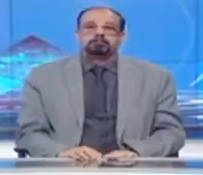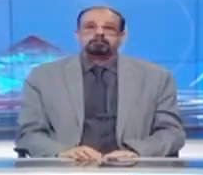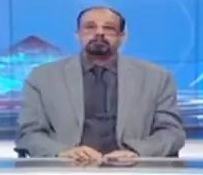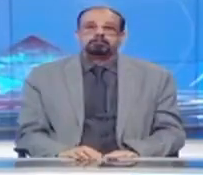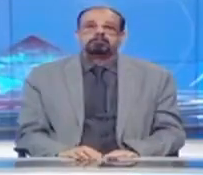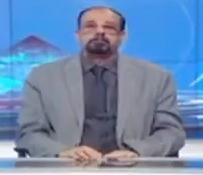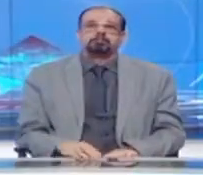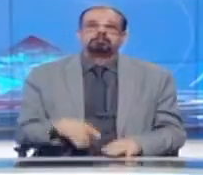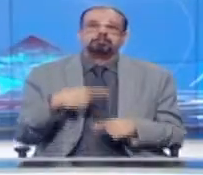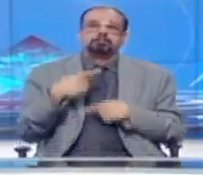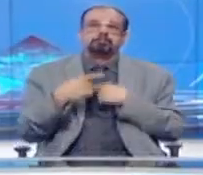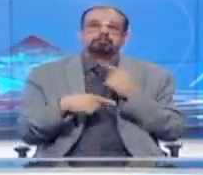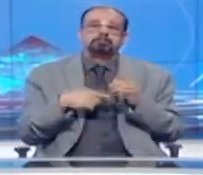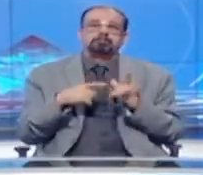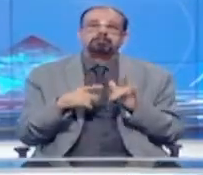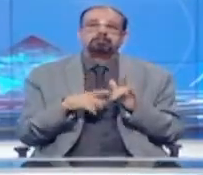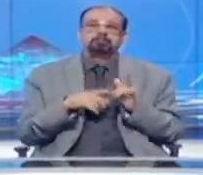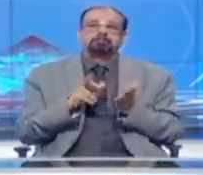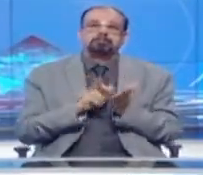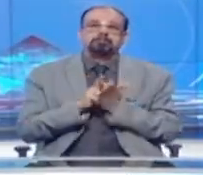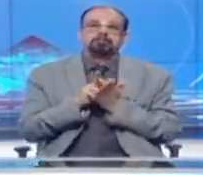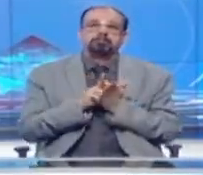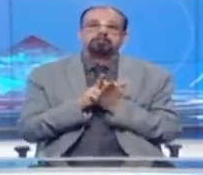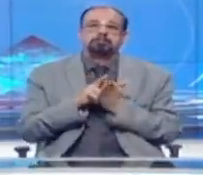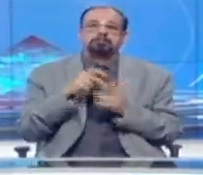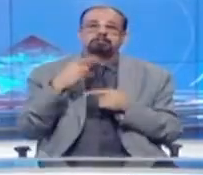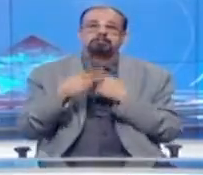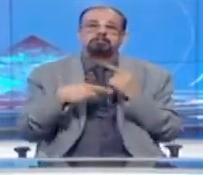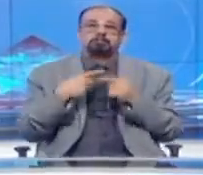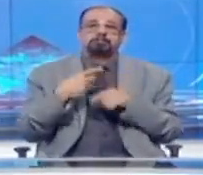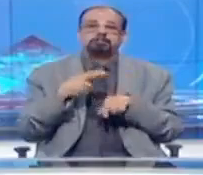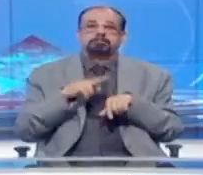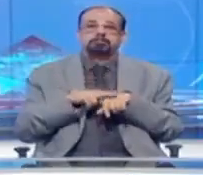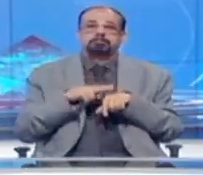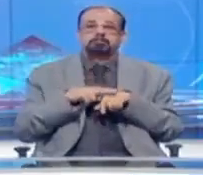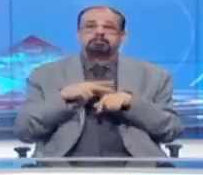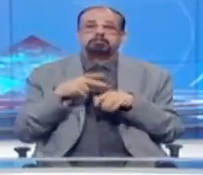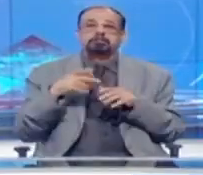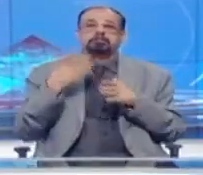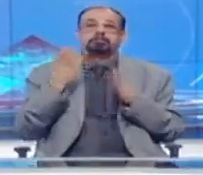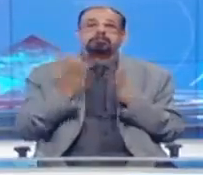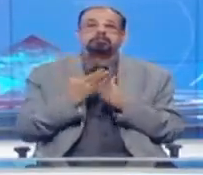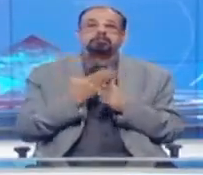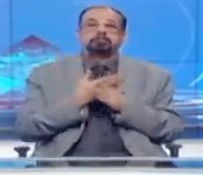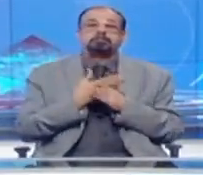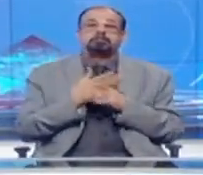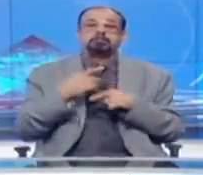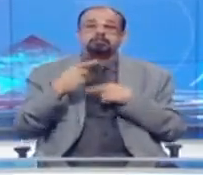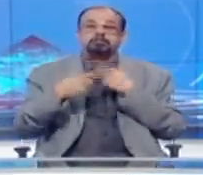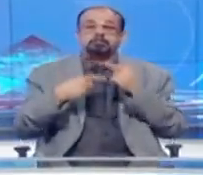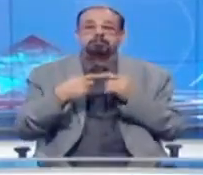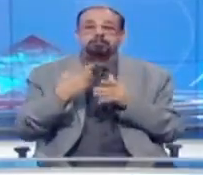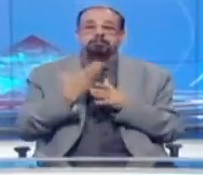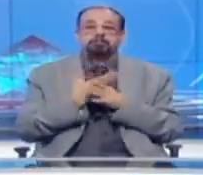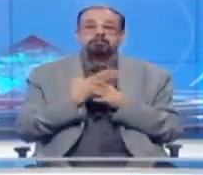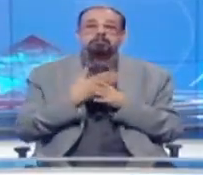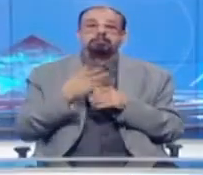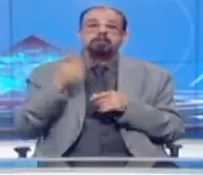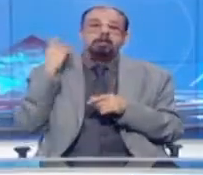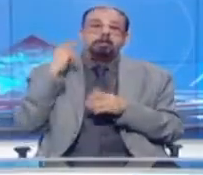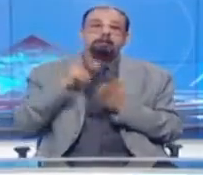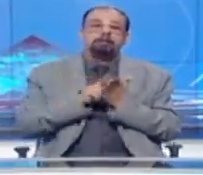دائما ما كانت ضربات هذا المدفع مصدر بهجة للمصريين، كونها كانت إذانا بانتهاء صيام